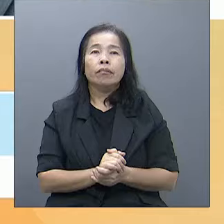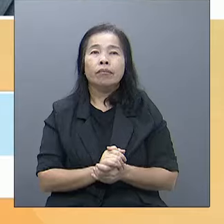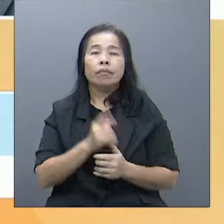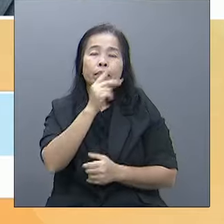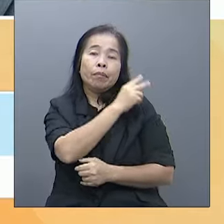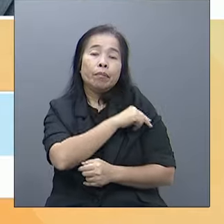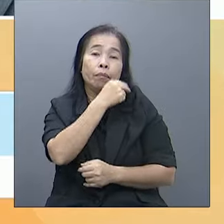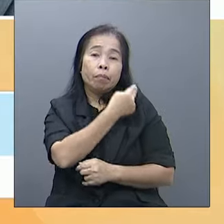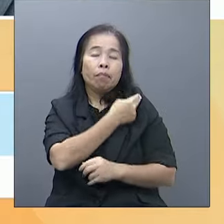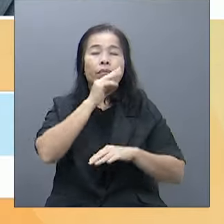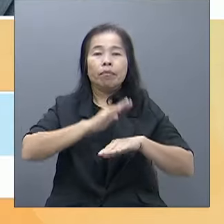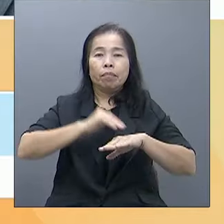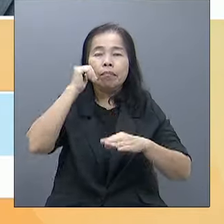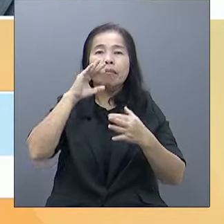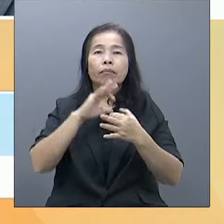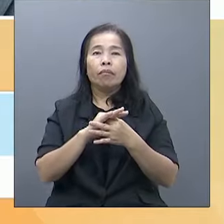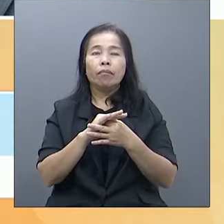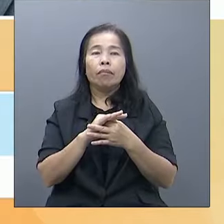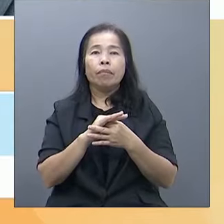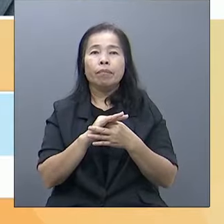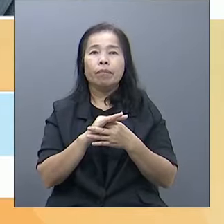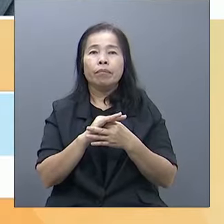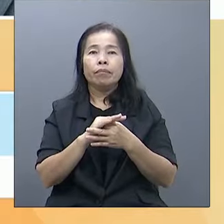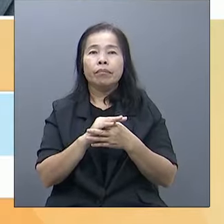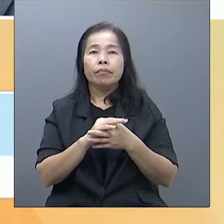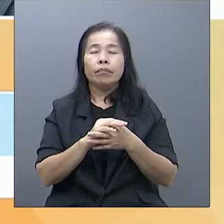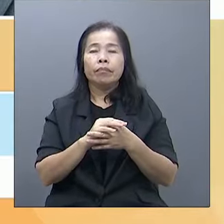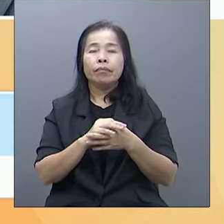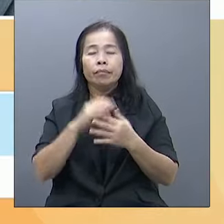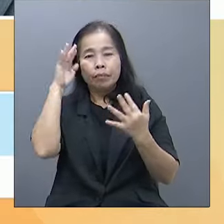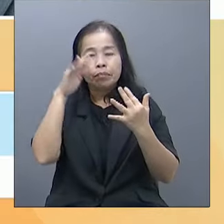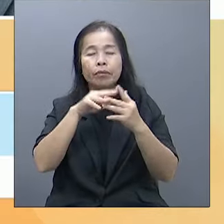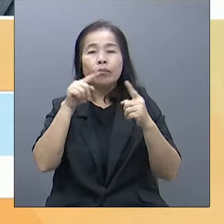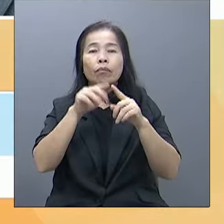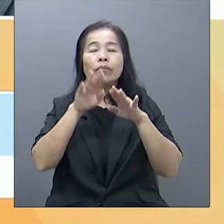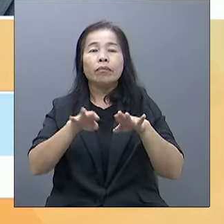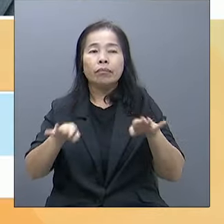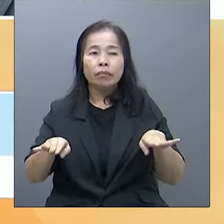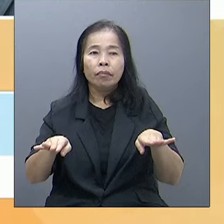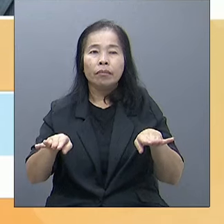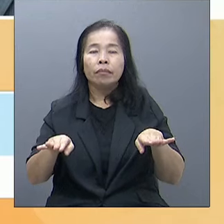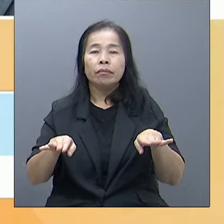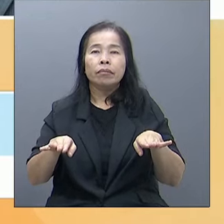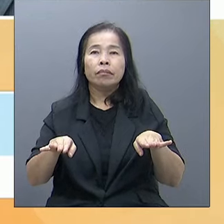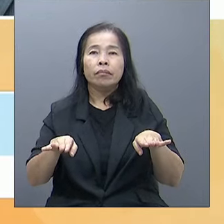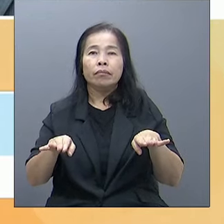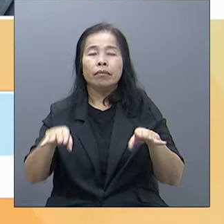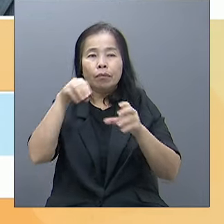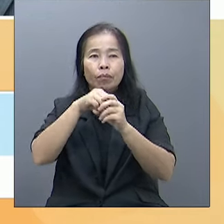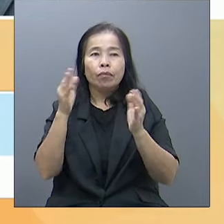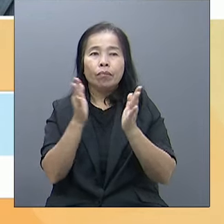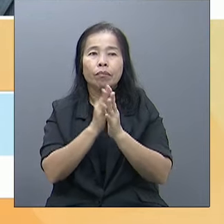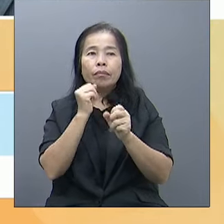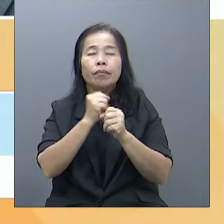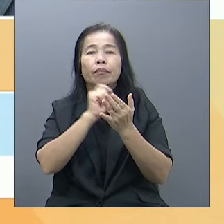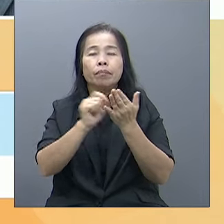ที่เกี่ยวกับเรื่องทางจิตของเด็กนะครับมาพูดคุยกันด้วยเพื่อ